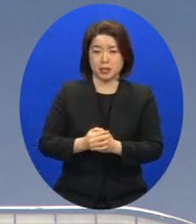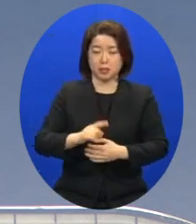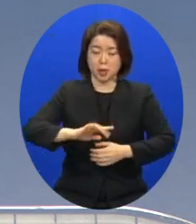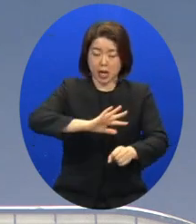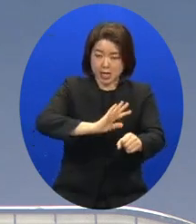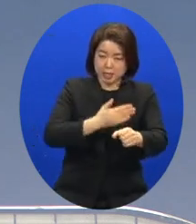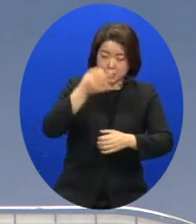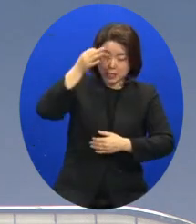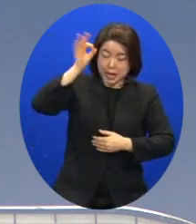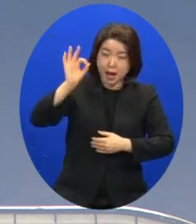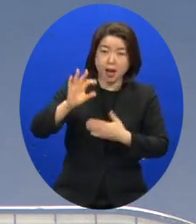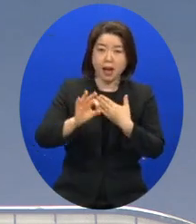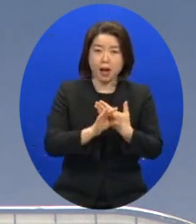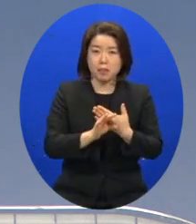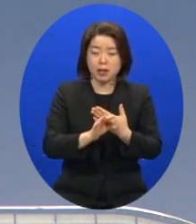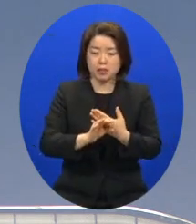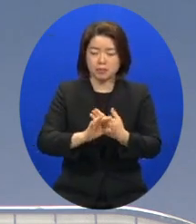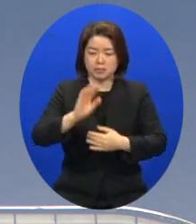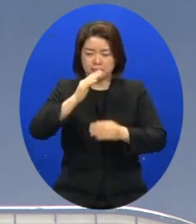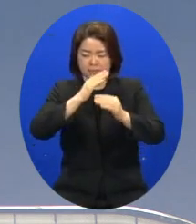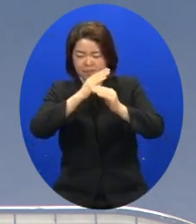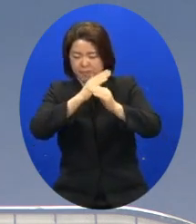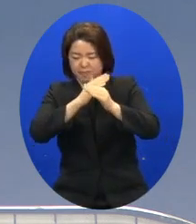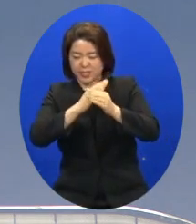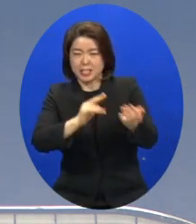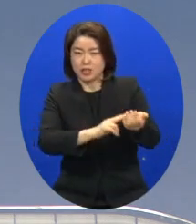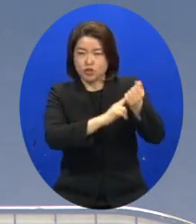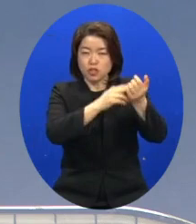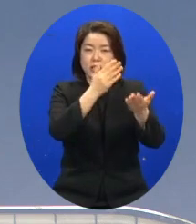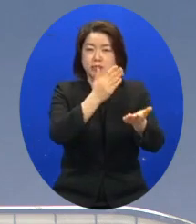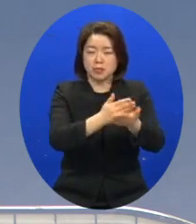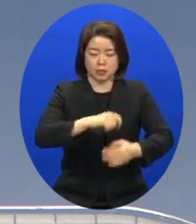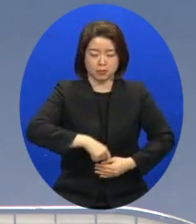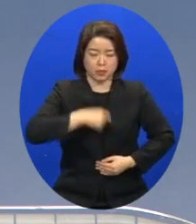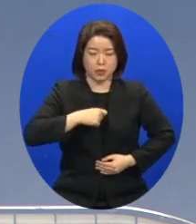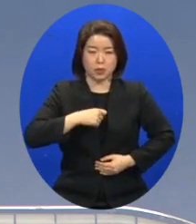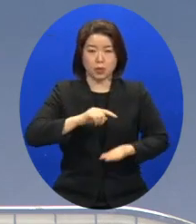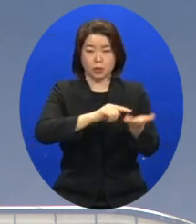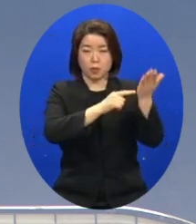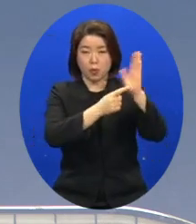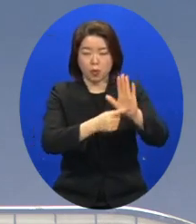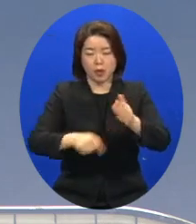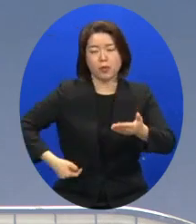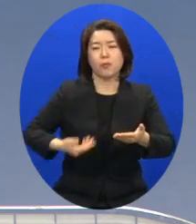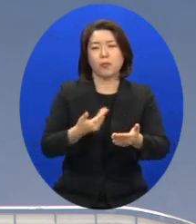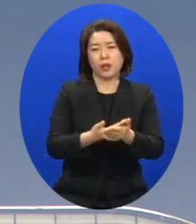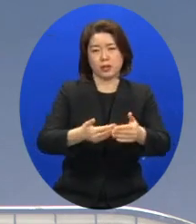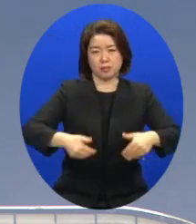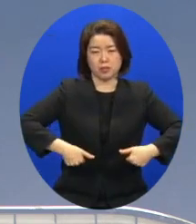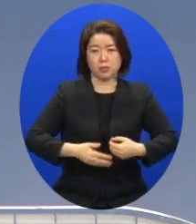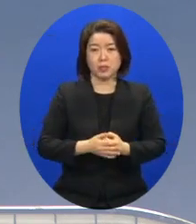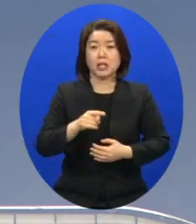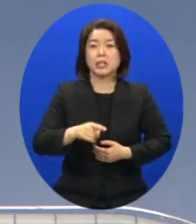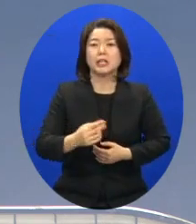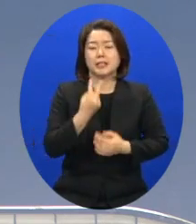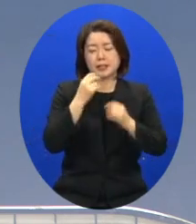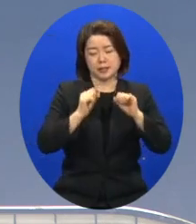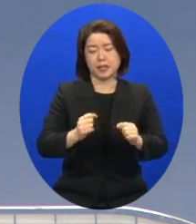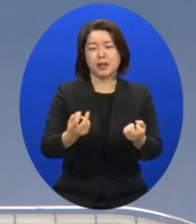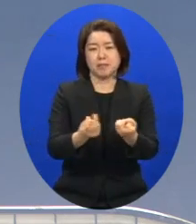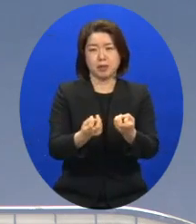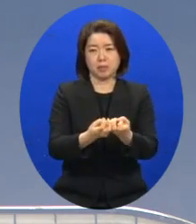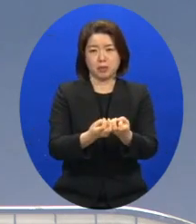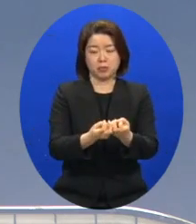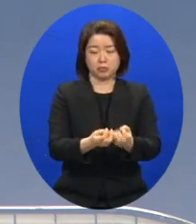지면 절대로 숨기지 말고 정직하게 고백하고 회개 그게 살길입니다 만약에 그